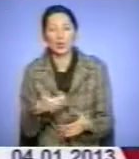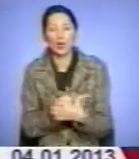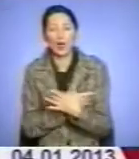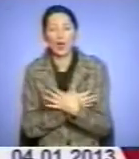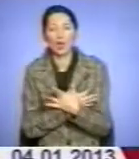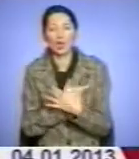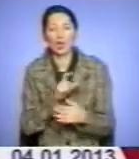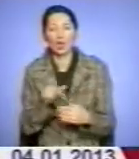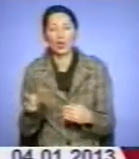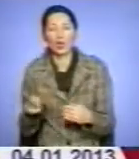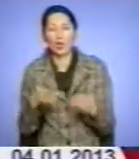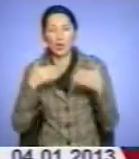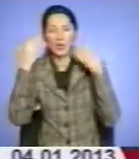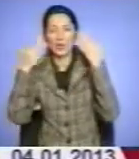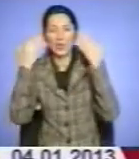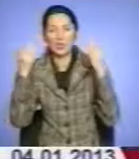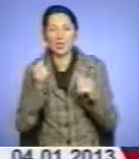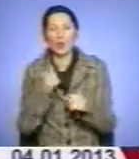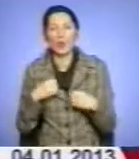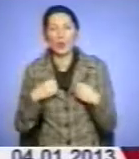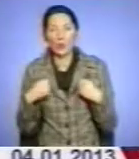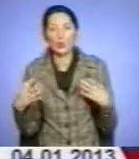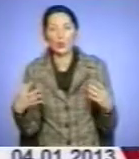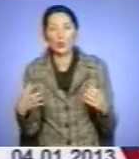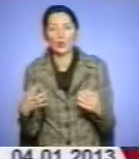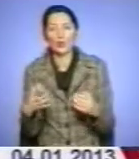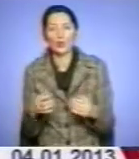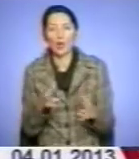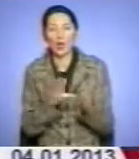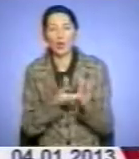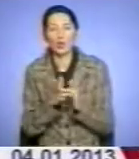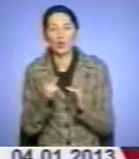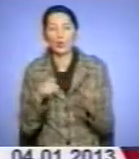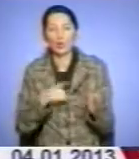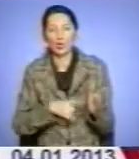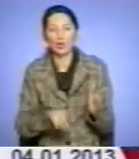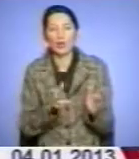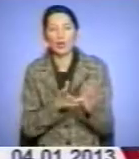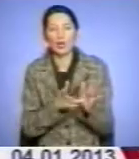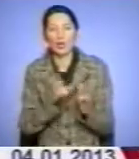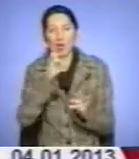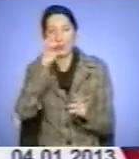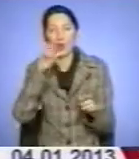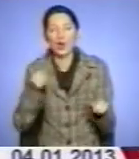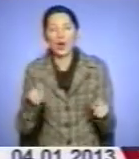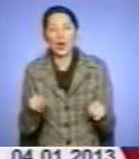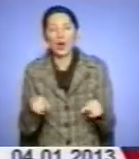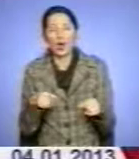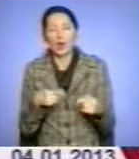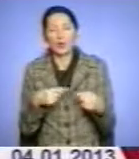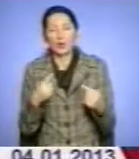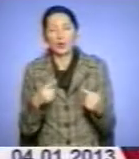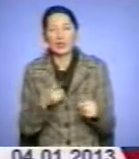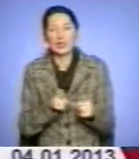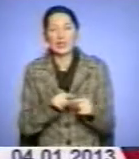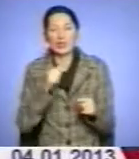Ангели, люди весело празнують. Христос родився, Бог возродився. Те, що цьогоріч